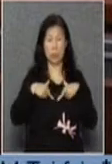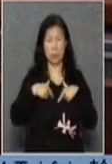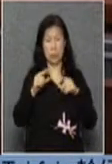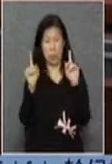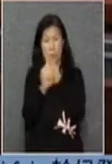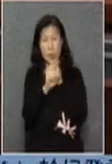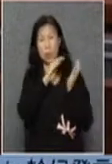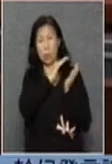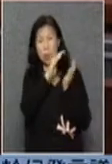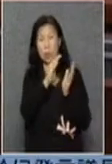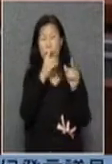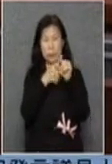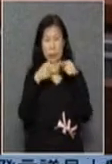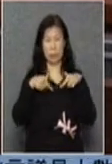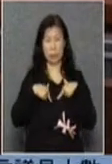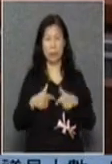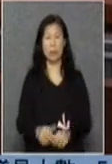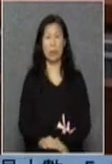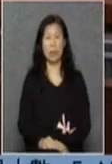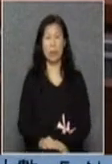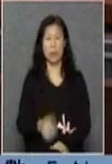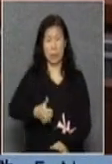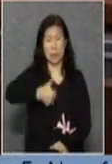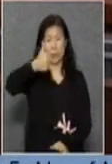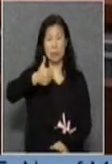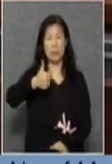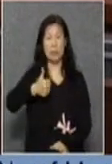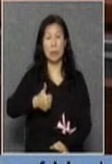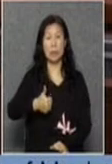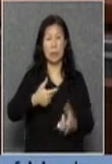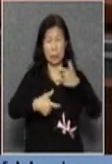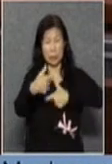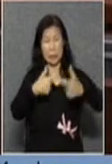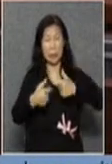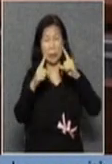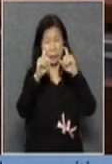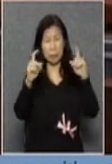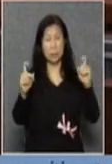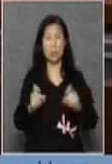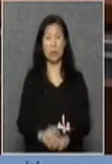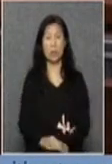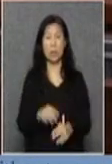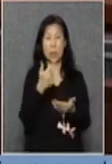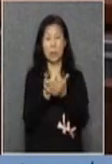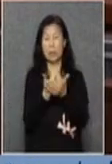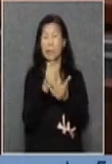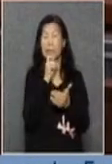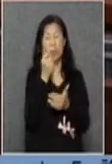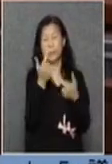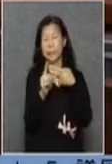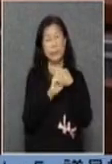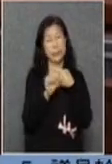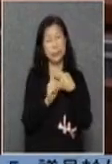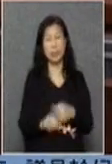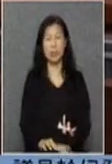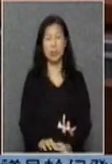心成為一個成功的這個經濟體系的重要的威脅。如果我